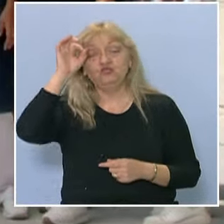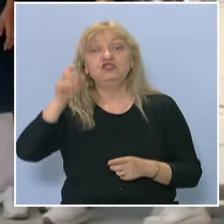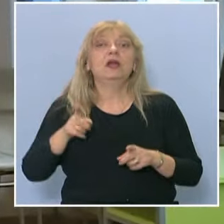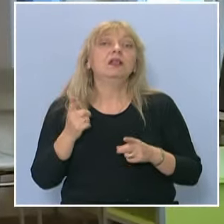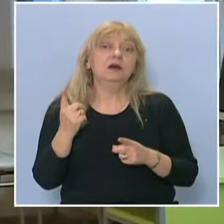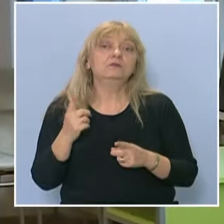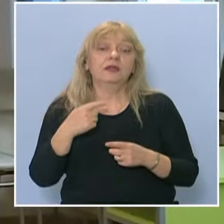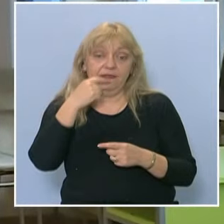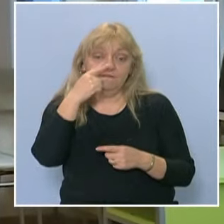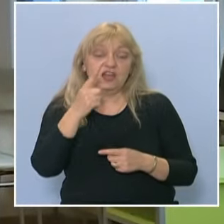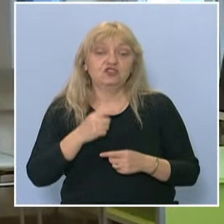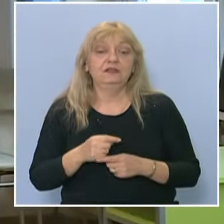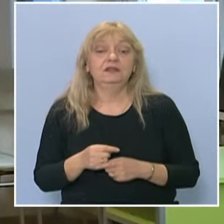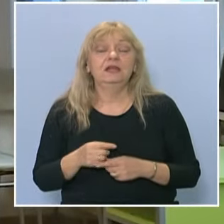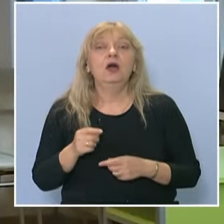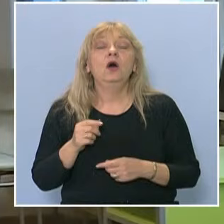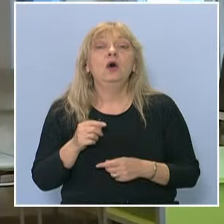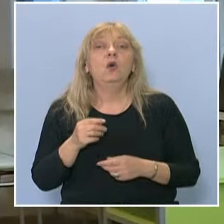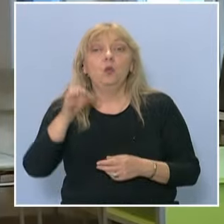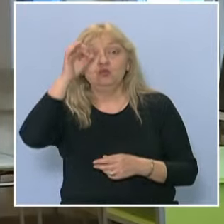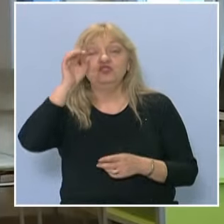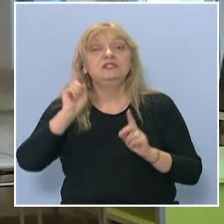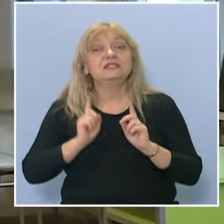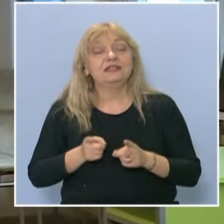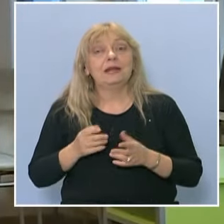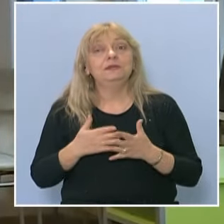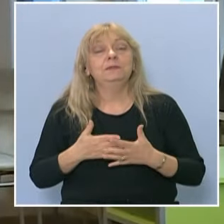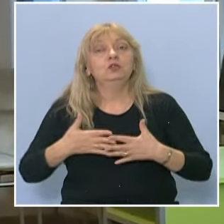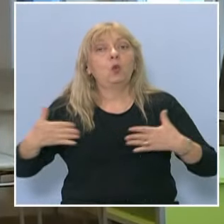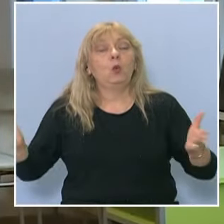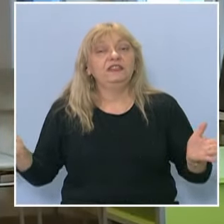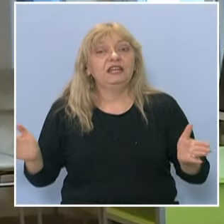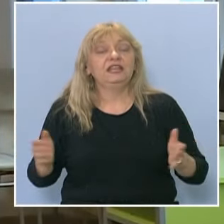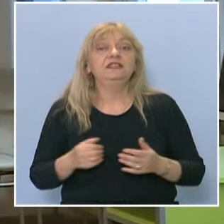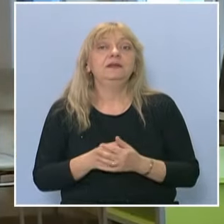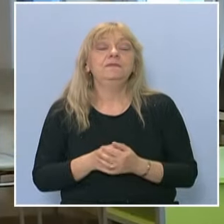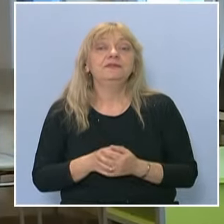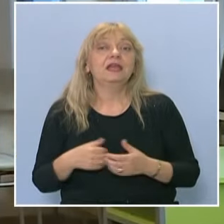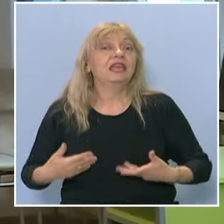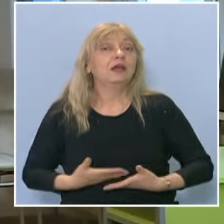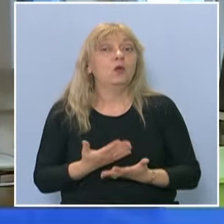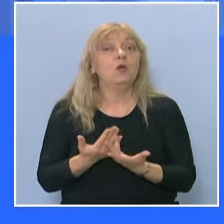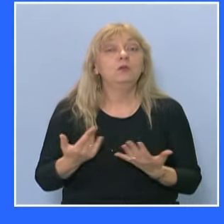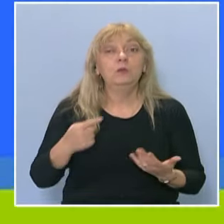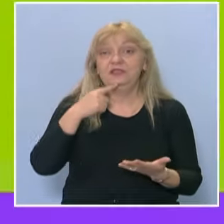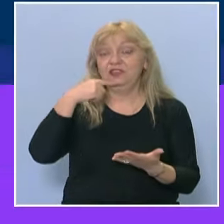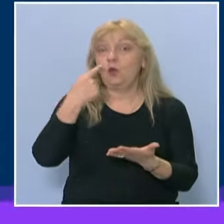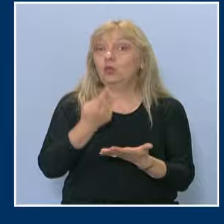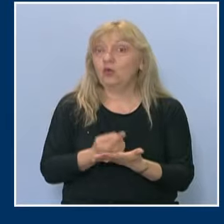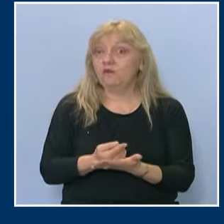учениците да бъдат по-открити, по-широко скроени, повече любознателни и по-отговорни.